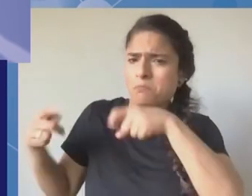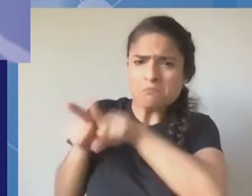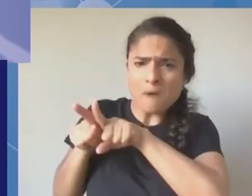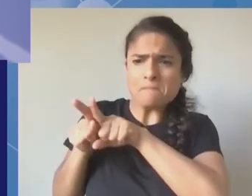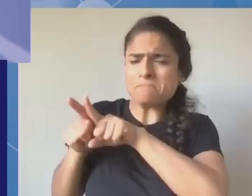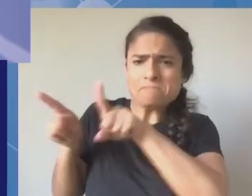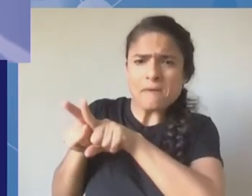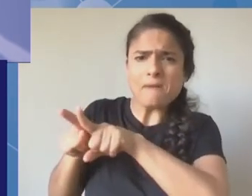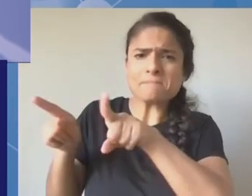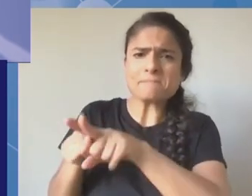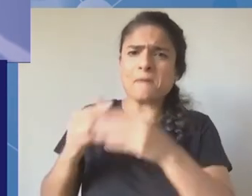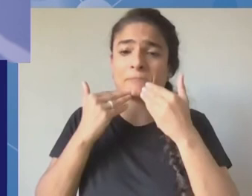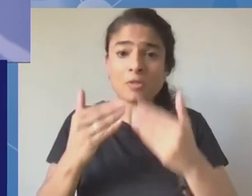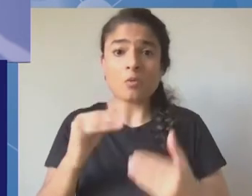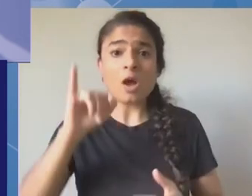大家能够